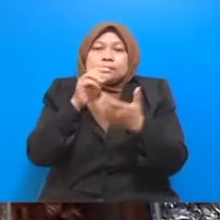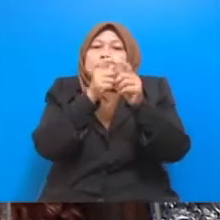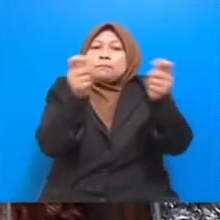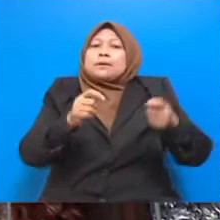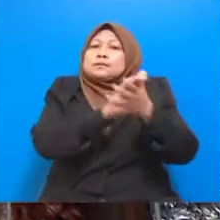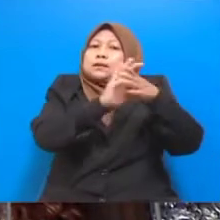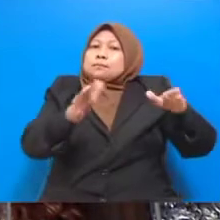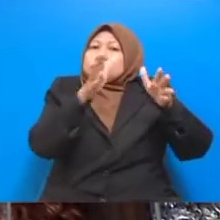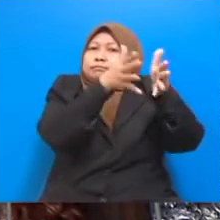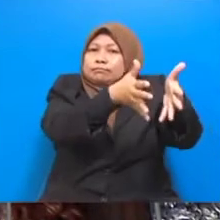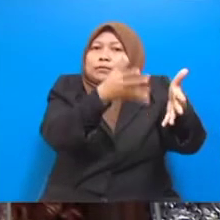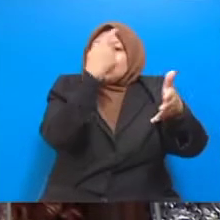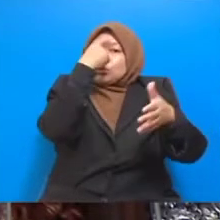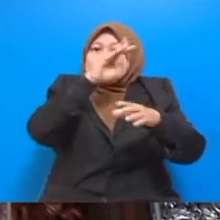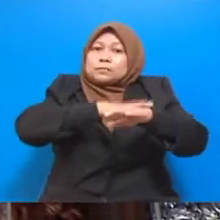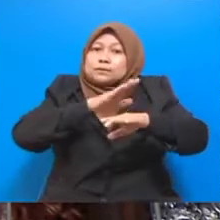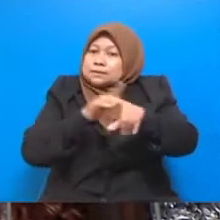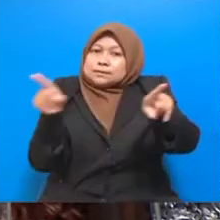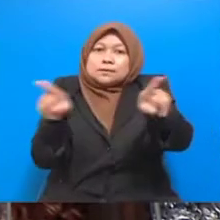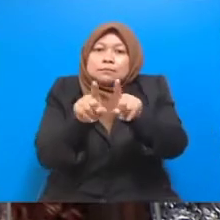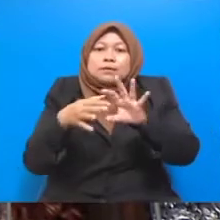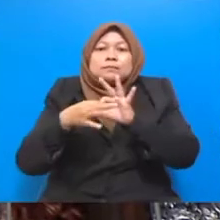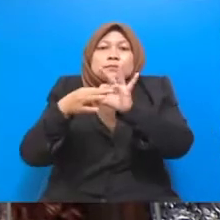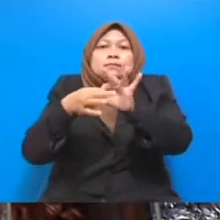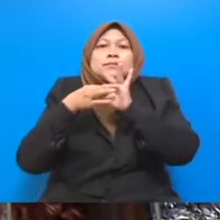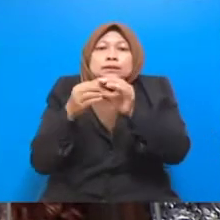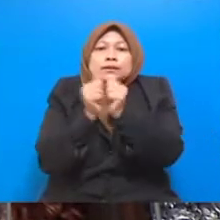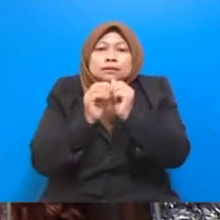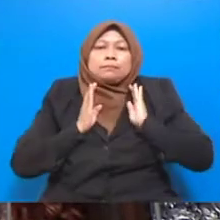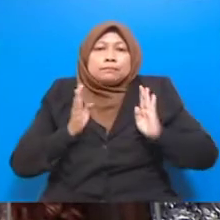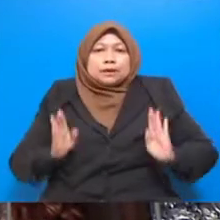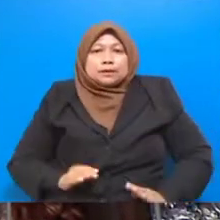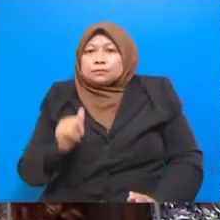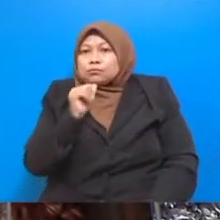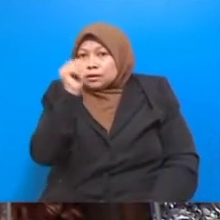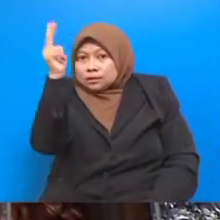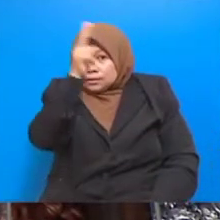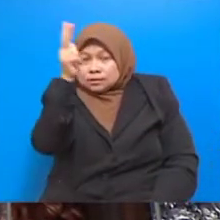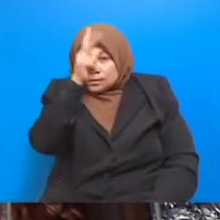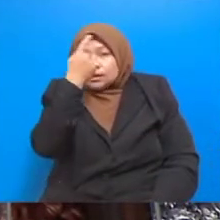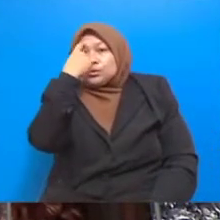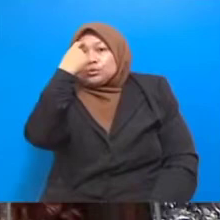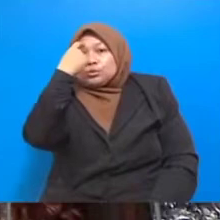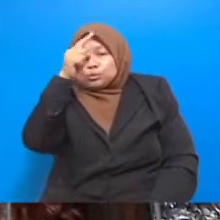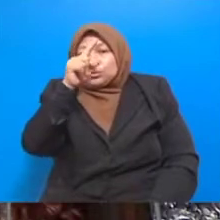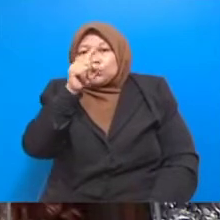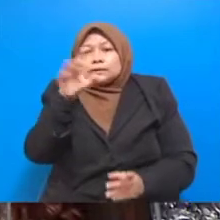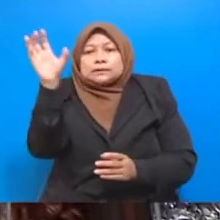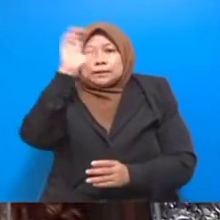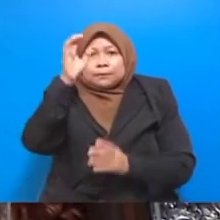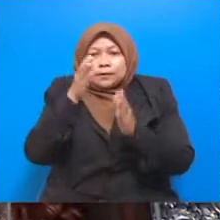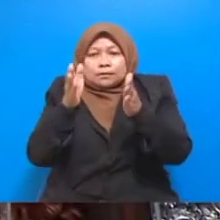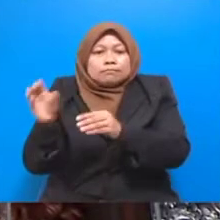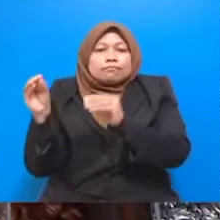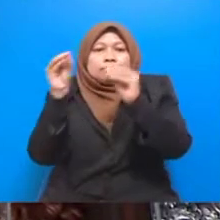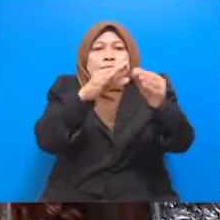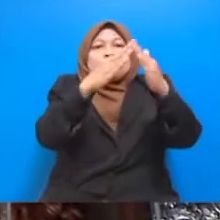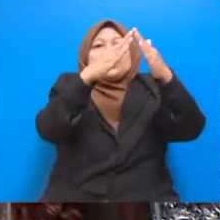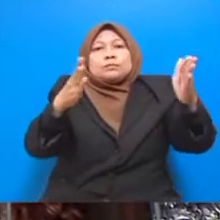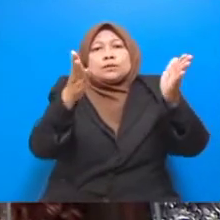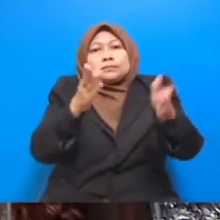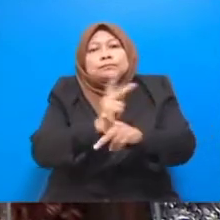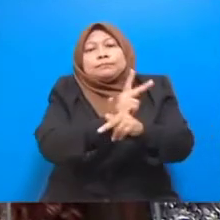selamat bagi mangse dan pada masa yang sama bekerjasama dengan badan-badan bukan kerajaan untuk menempatkan masseddi rumah-rumah